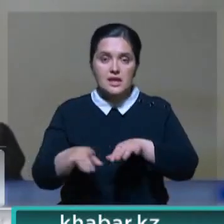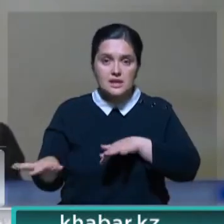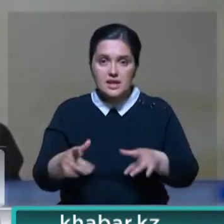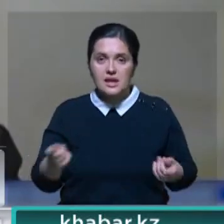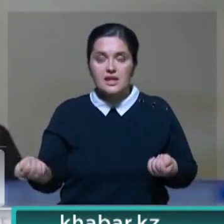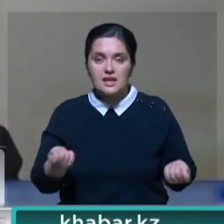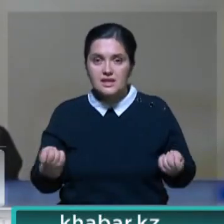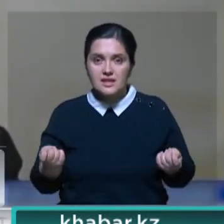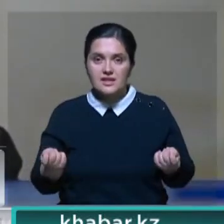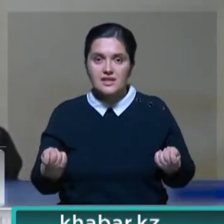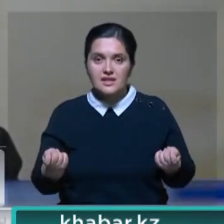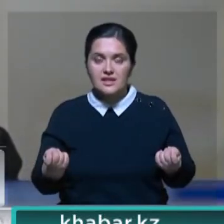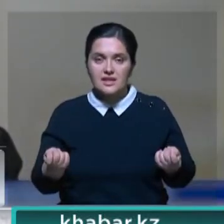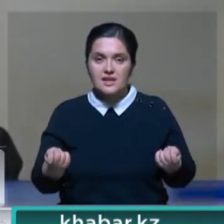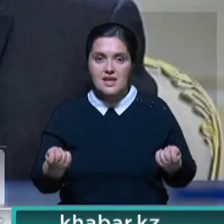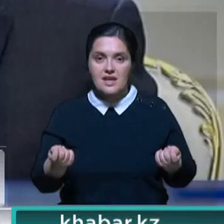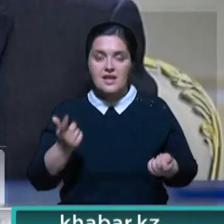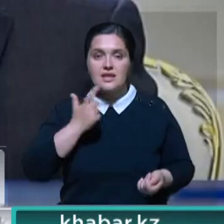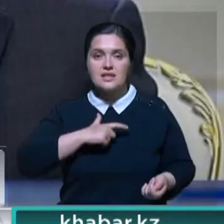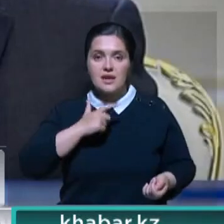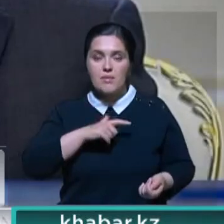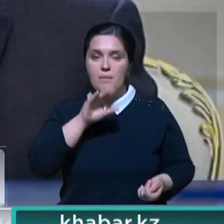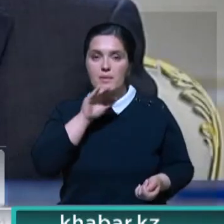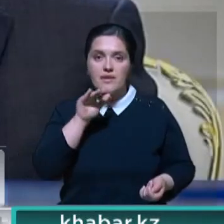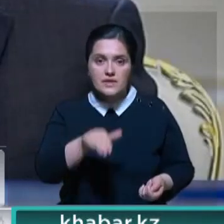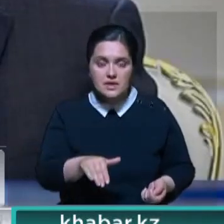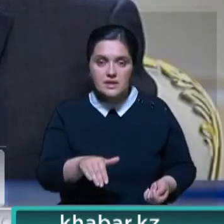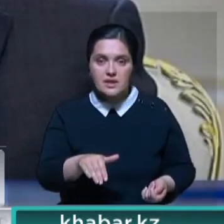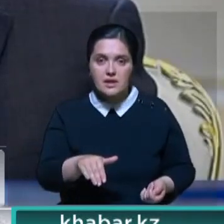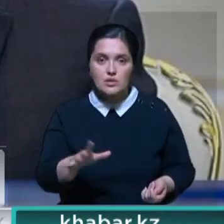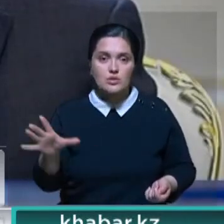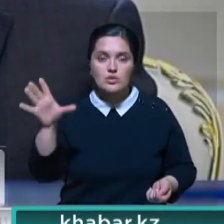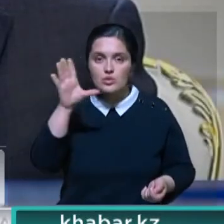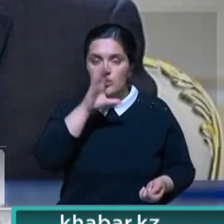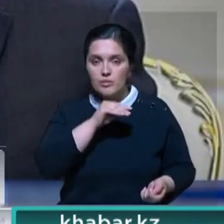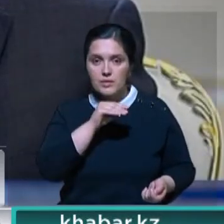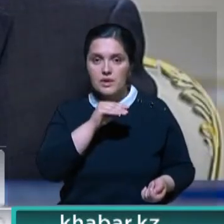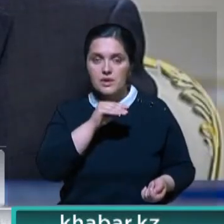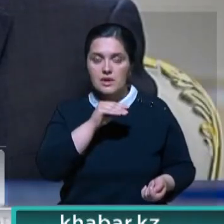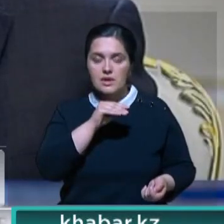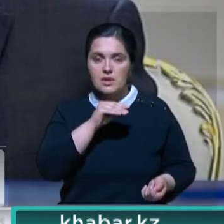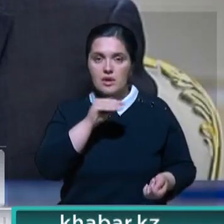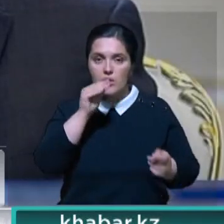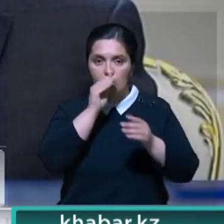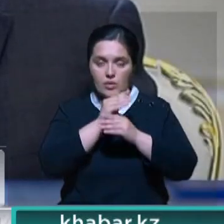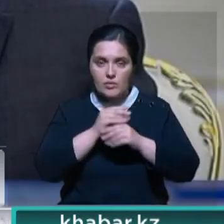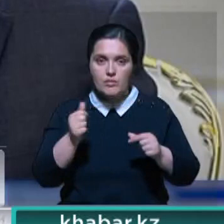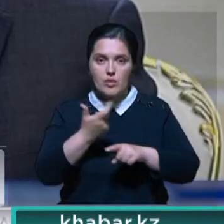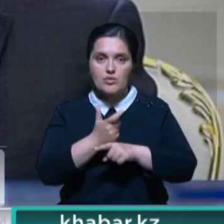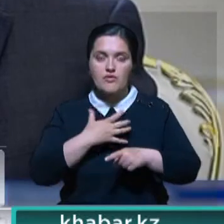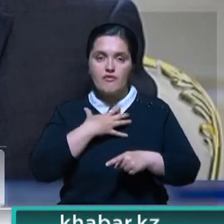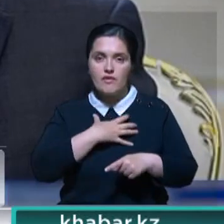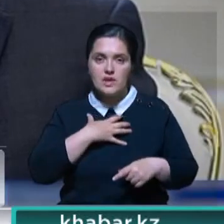координаторы этих событий вели себя настолько профессионально, что сумели замести очень важные